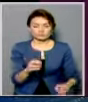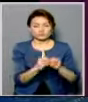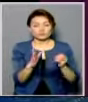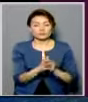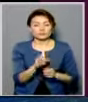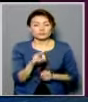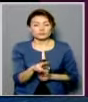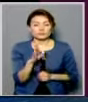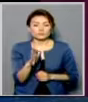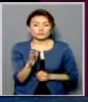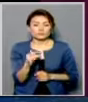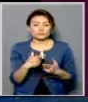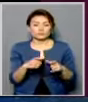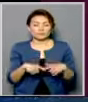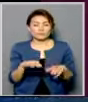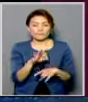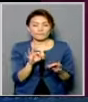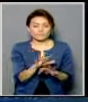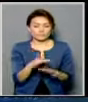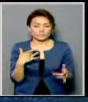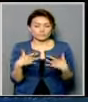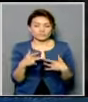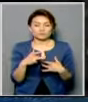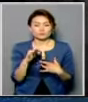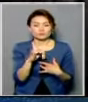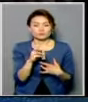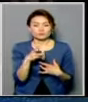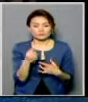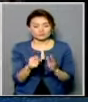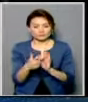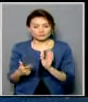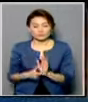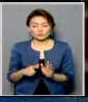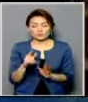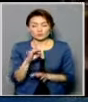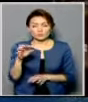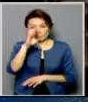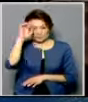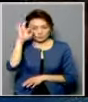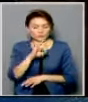15 апреля спектакль «Экзамен» по мотивам пьесы драматурга Разумовская. 17 апреля «Богатство